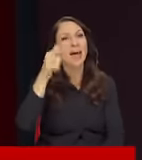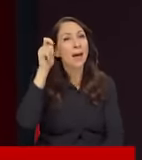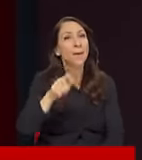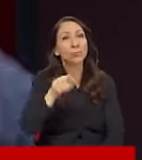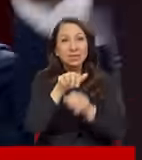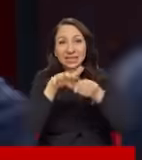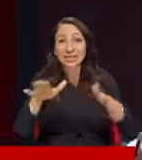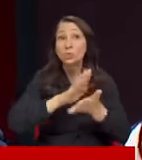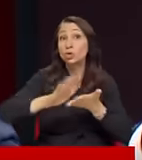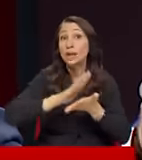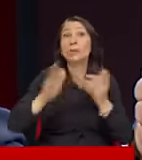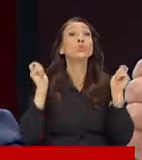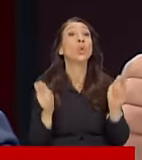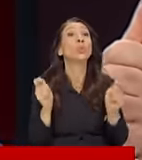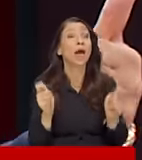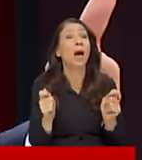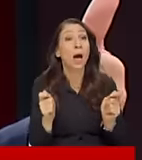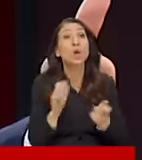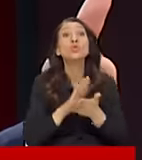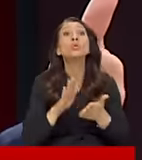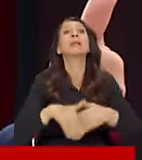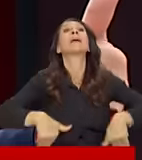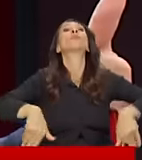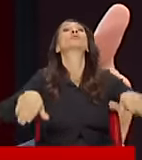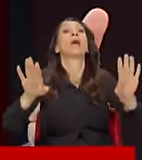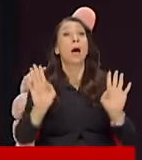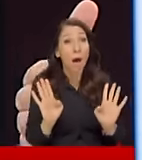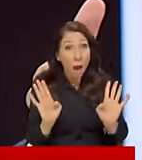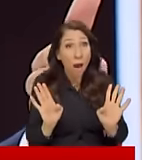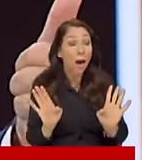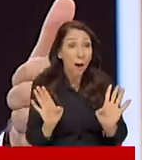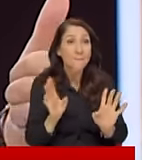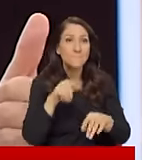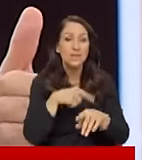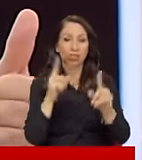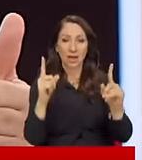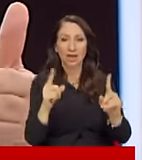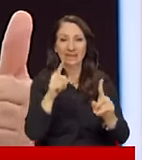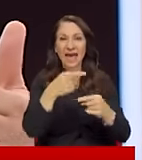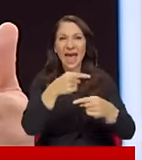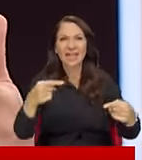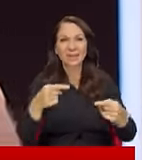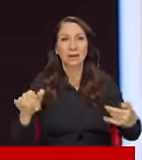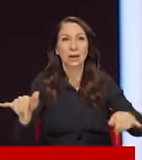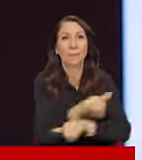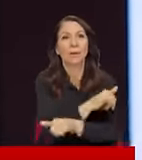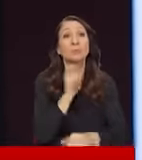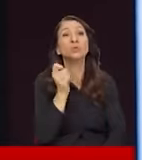bu sistemi düzeltmek zorunda. Düzeltemiyorsa bir süreliğine sizin eksiğinizi kapatmak